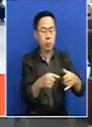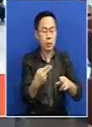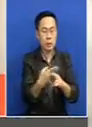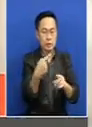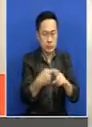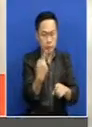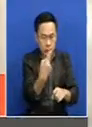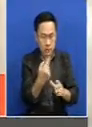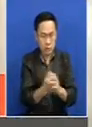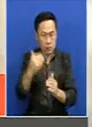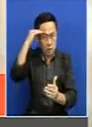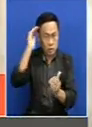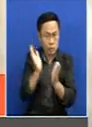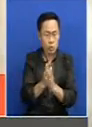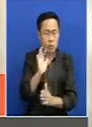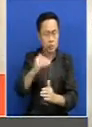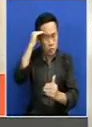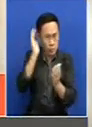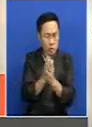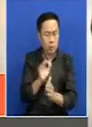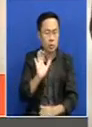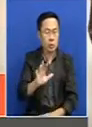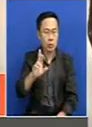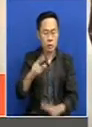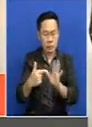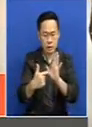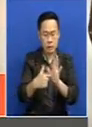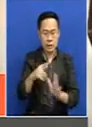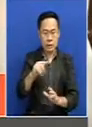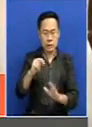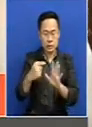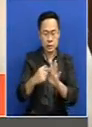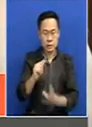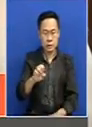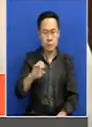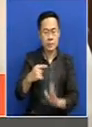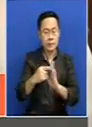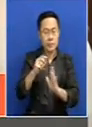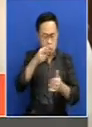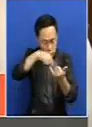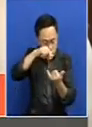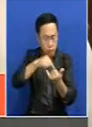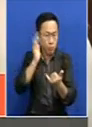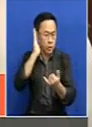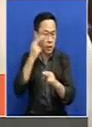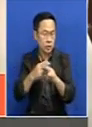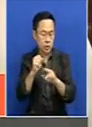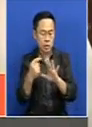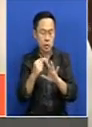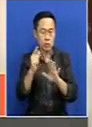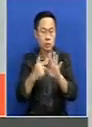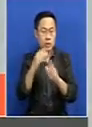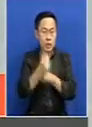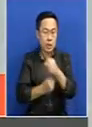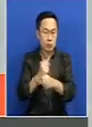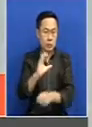างตำรวจสภ.ย่อยรัตนาธิเบศรนะคะเข้าไปตรวจสอบสภาพศพของนายสุชาติเพื่อประดิษฐ์อายุ50